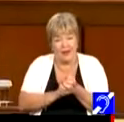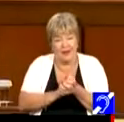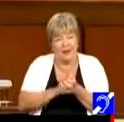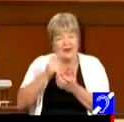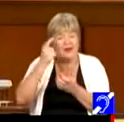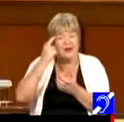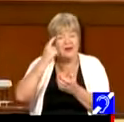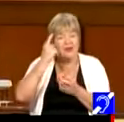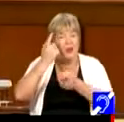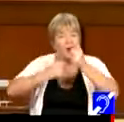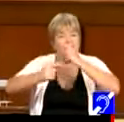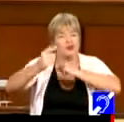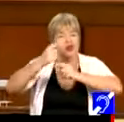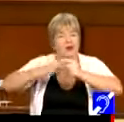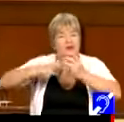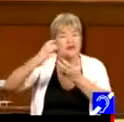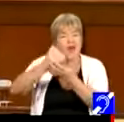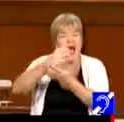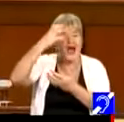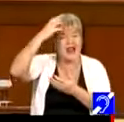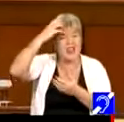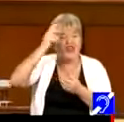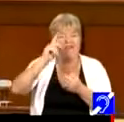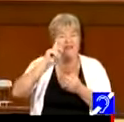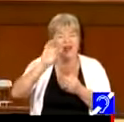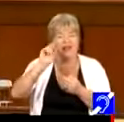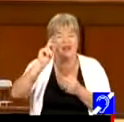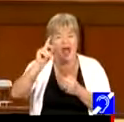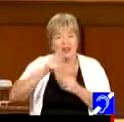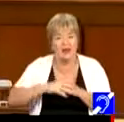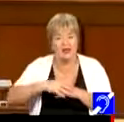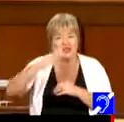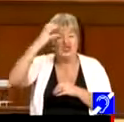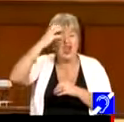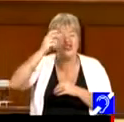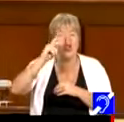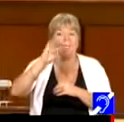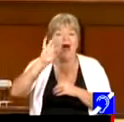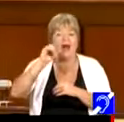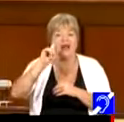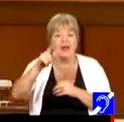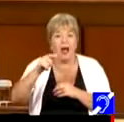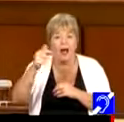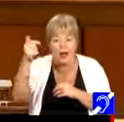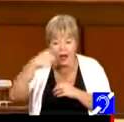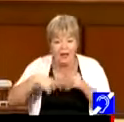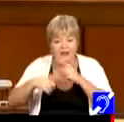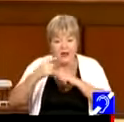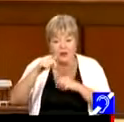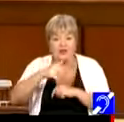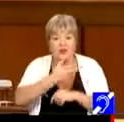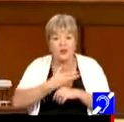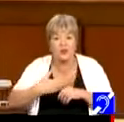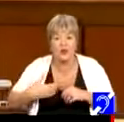întoarcerea triumfală a regelui Ferdinand și a reginei Maria în București,